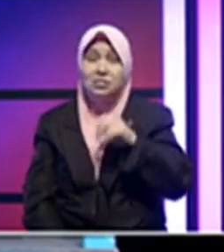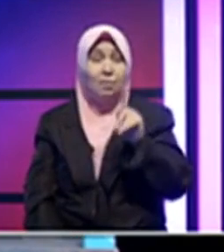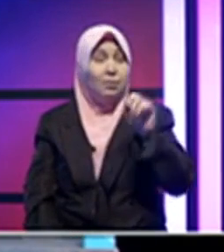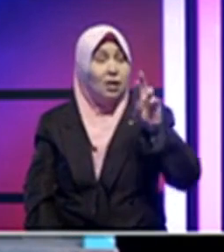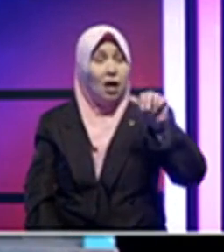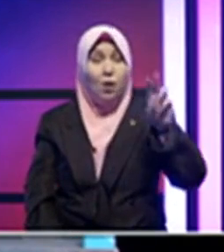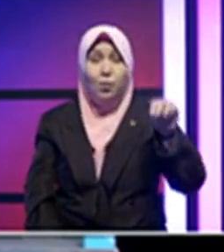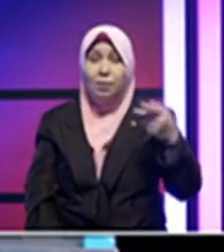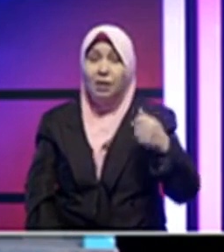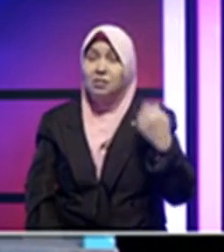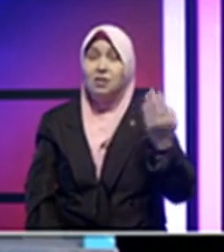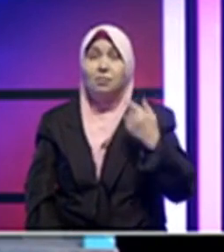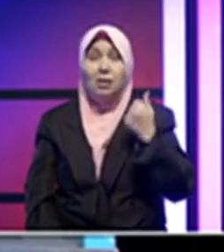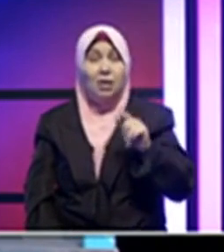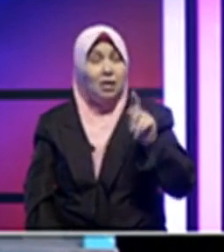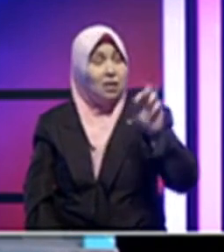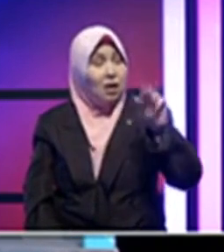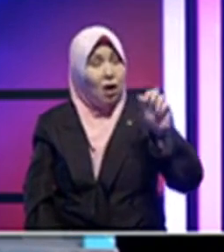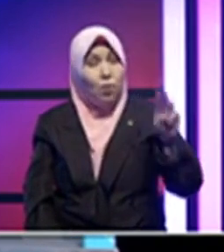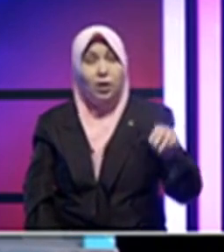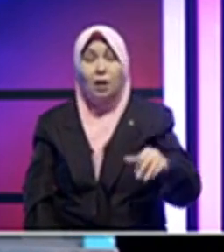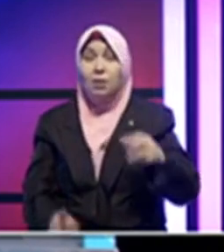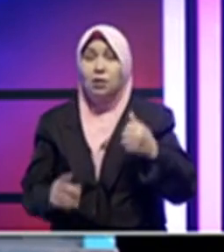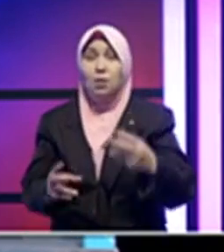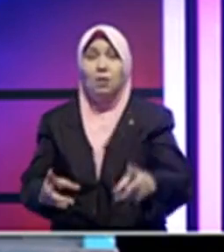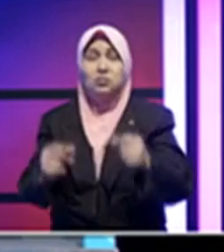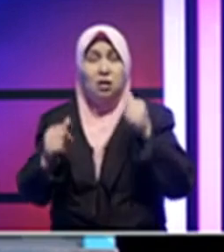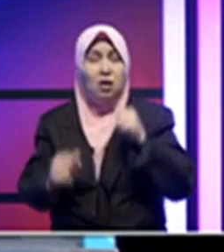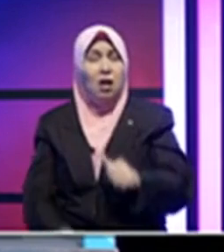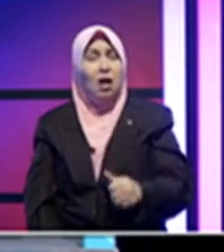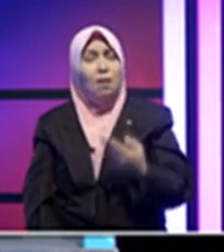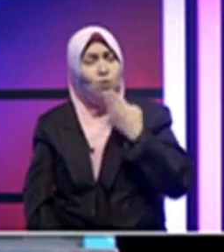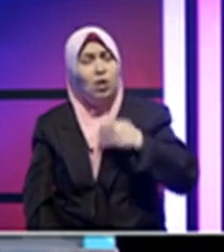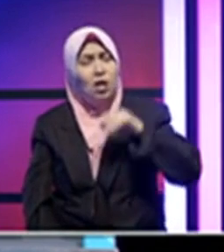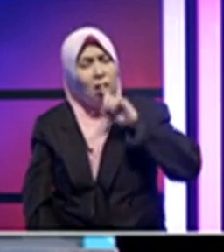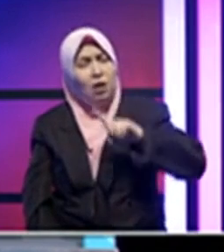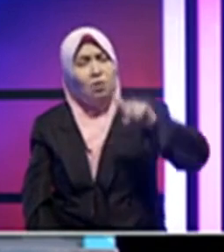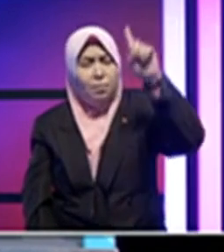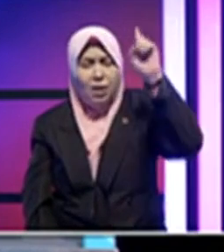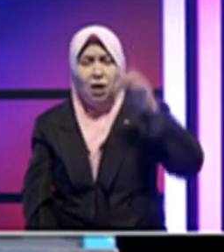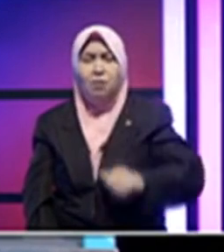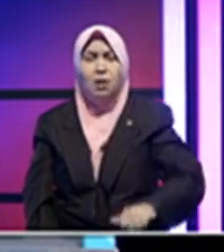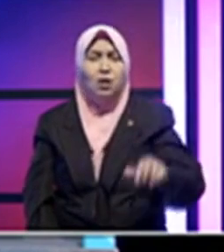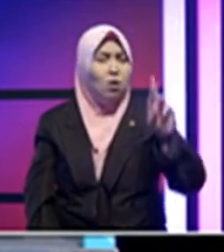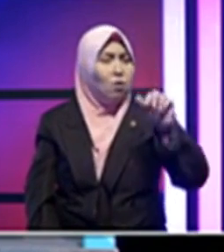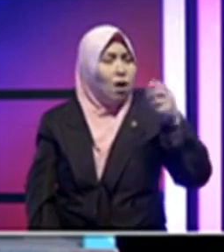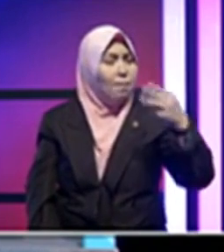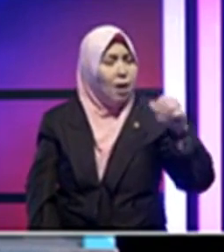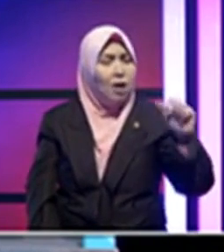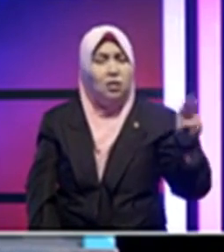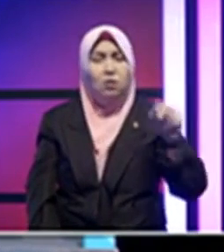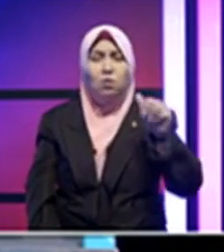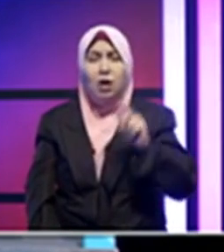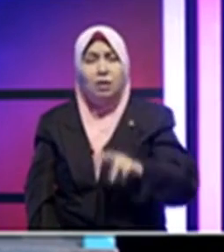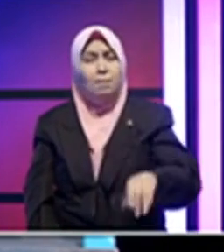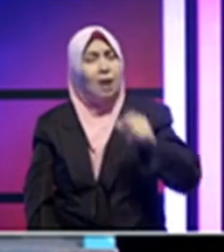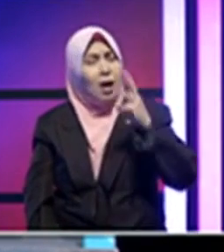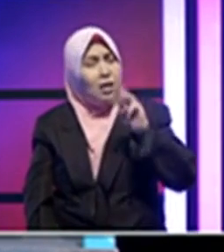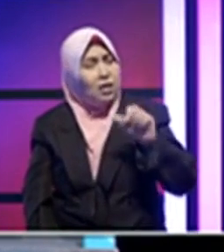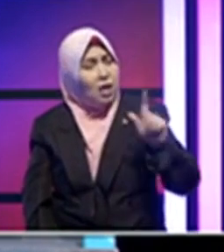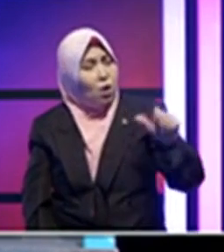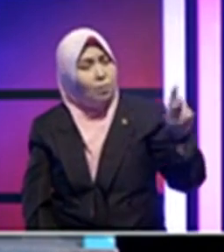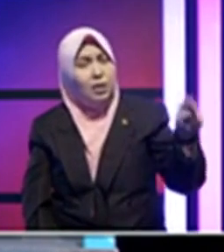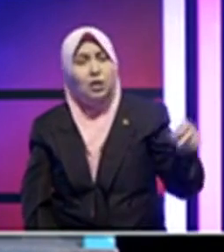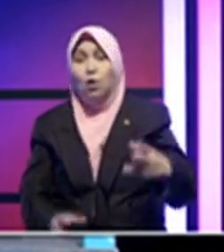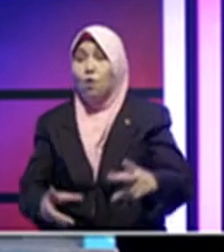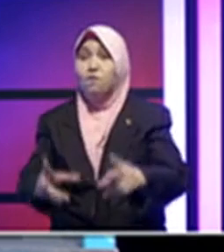Syekh Sudais kan, kat Mekah, baca laju. Alhamdulillahi rabbil alamin arrahmanir rahim maliki